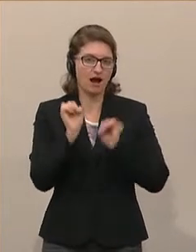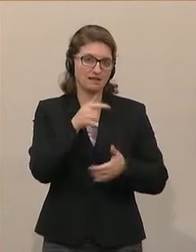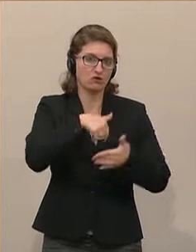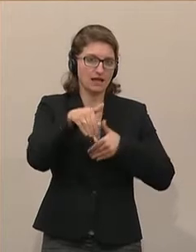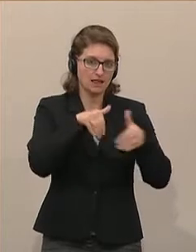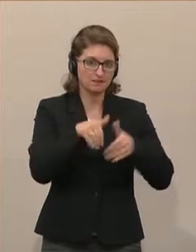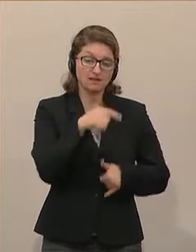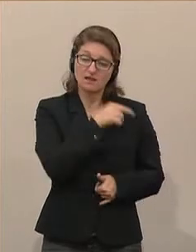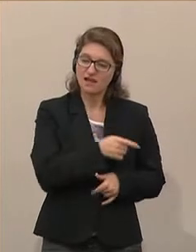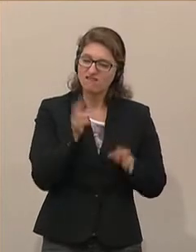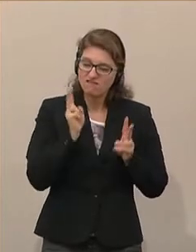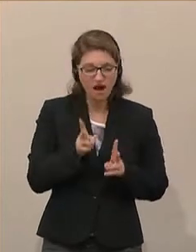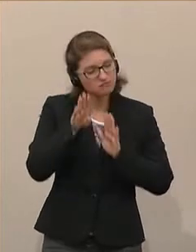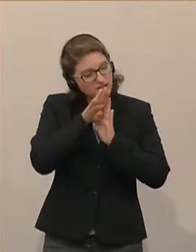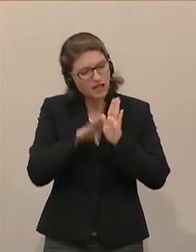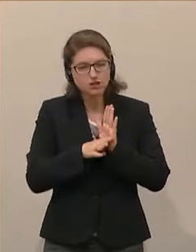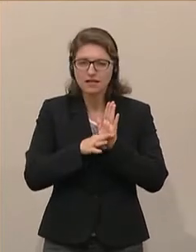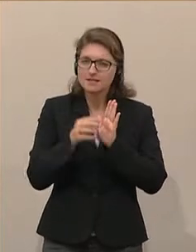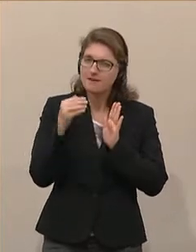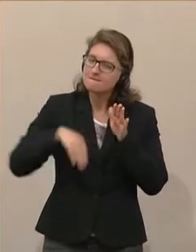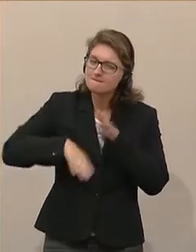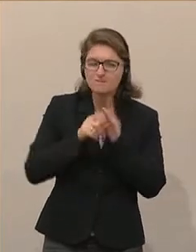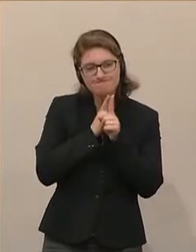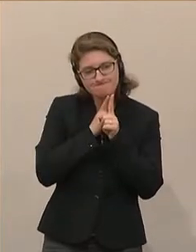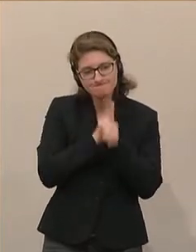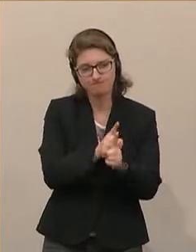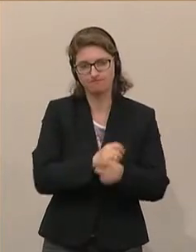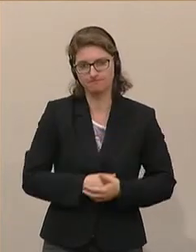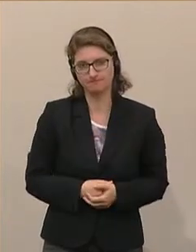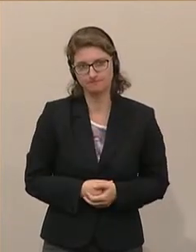sich nach Punkt und Beistrich an die Gesetze gehalten hat.